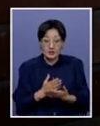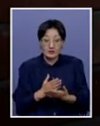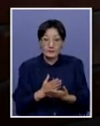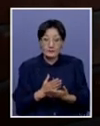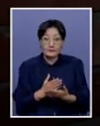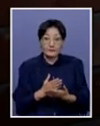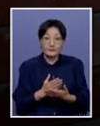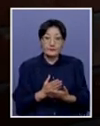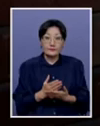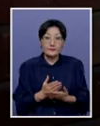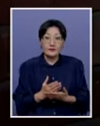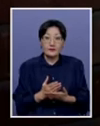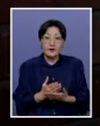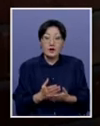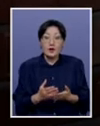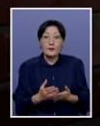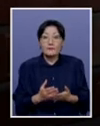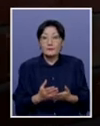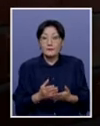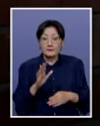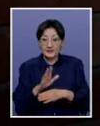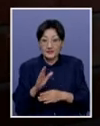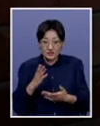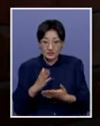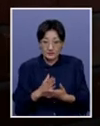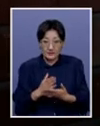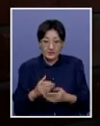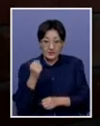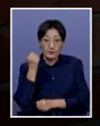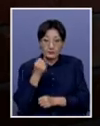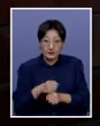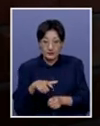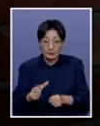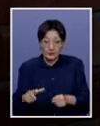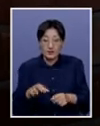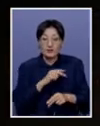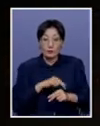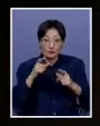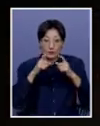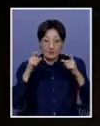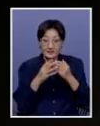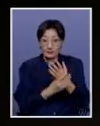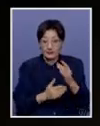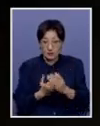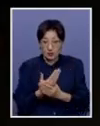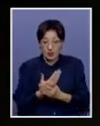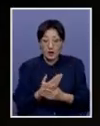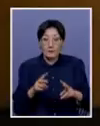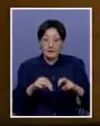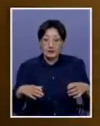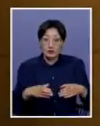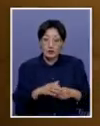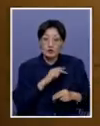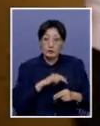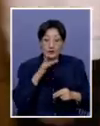обработки рук. Приказ имеется. Персонал работает в масках, перчатках. Ізінала мониторинг тобы